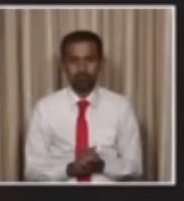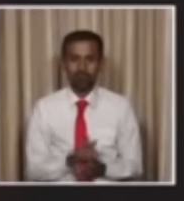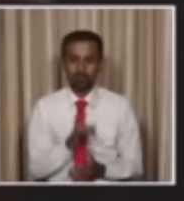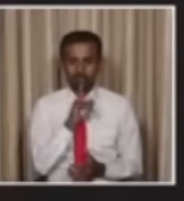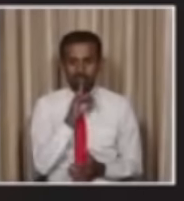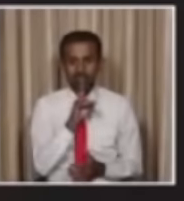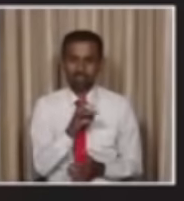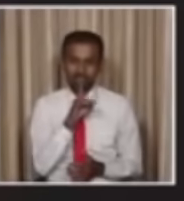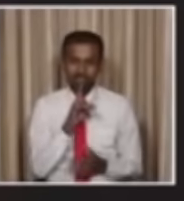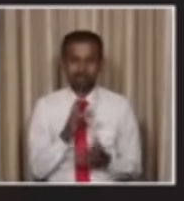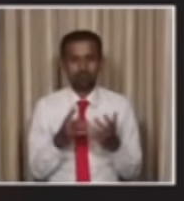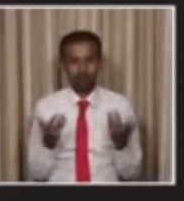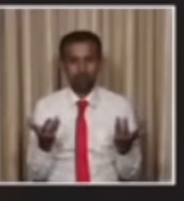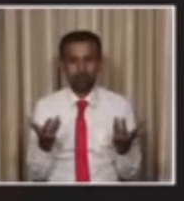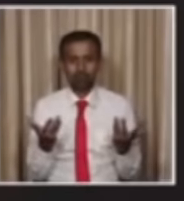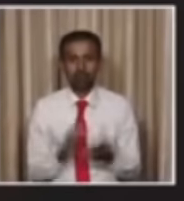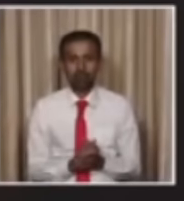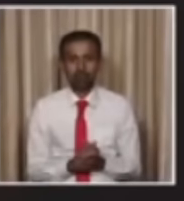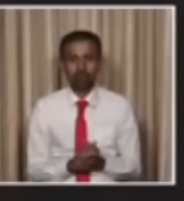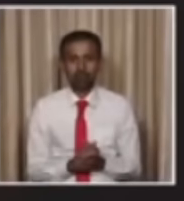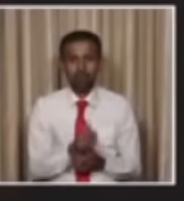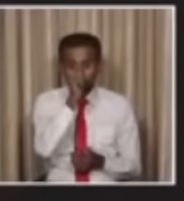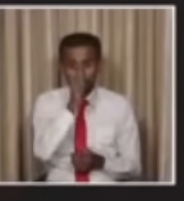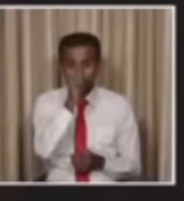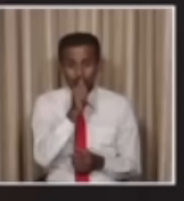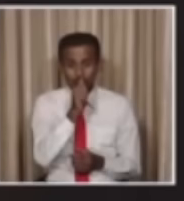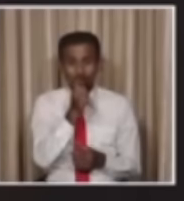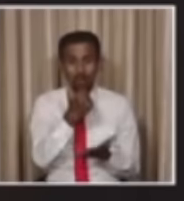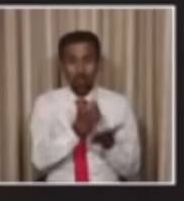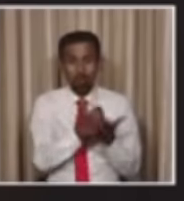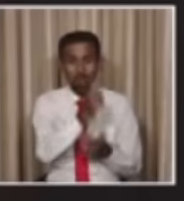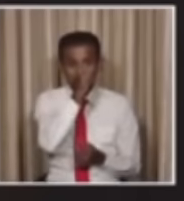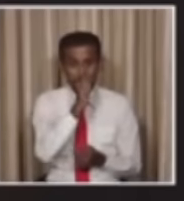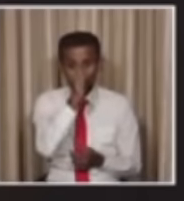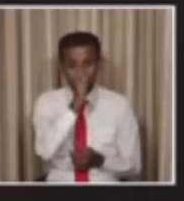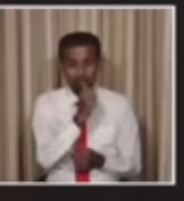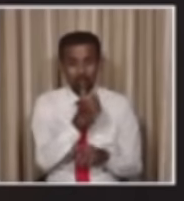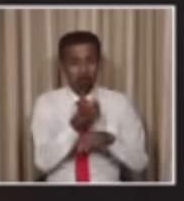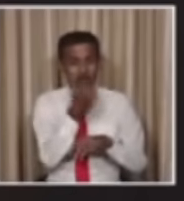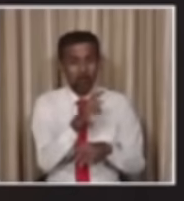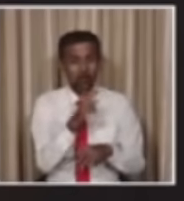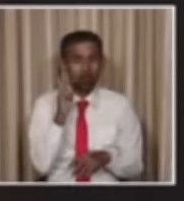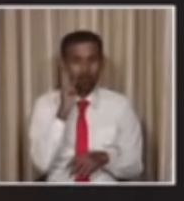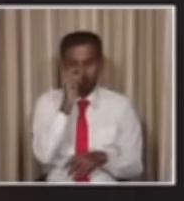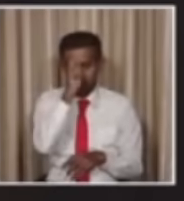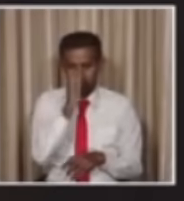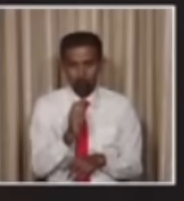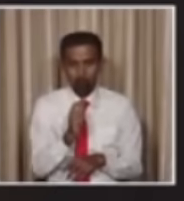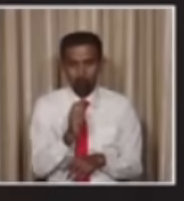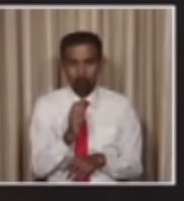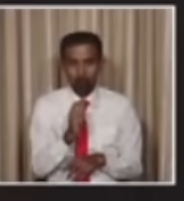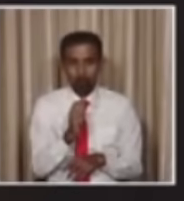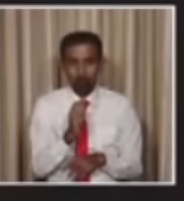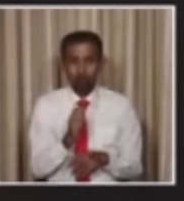ලැජ්ජාව විලි ලැජ්ජාව නැති වුණාට හොරා හොරා බඳුන් කර හොරා කියලා ගරහපු රනිල් වික්‍රමසිංහ මහත්තයා